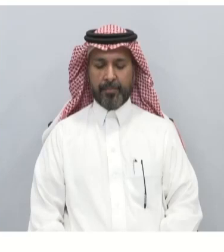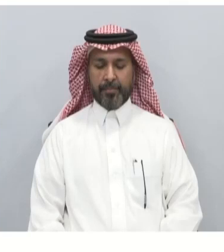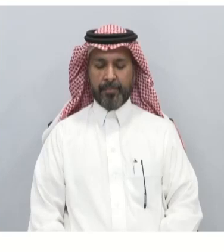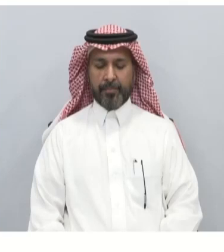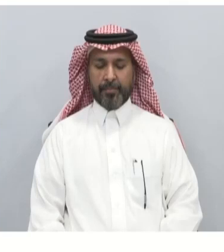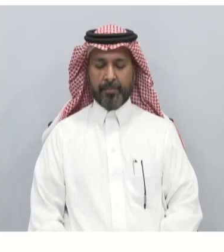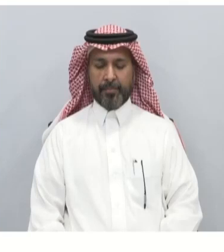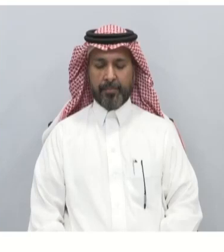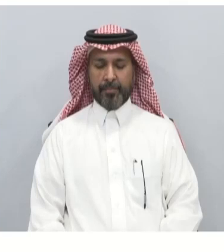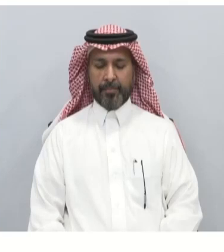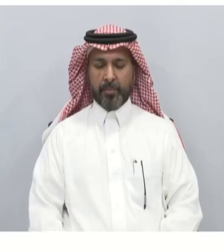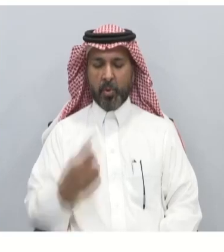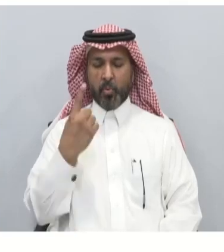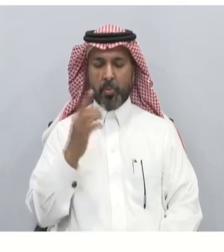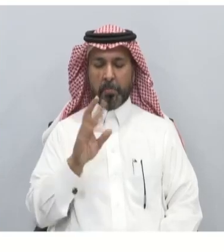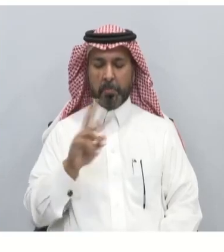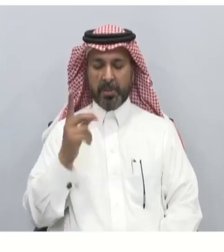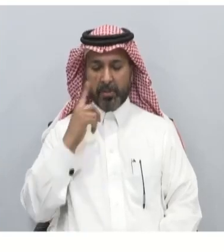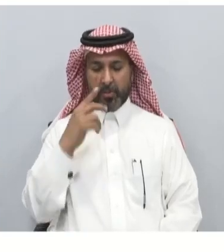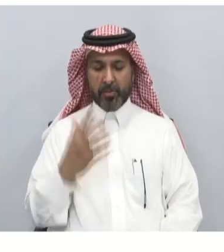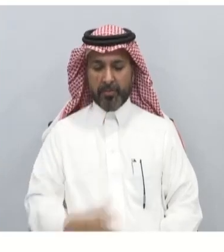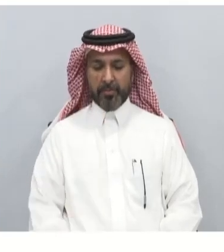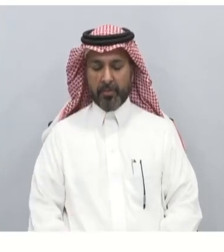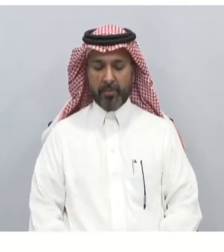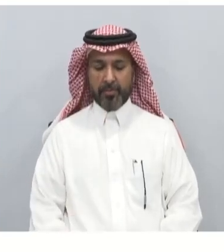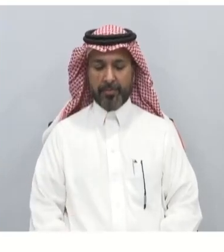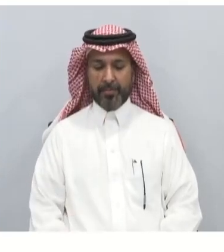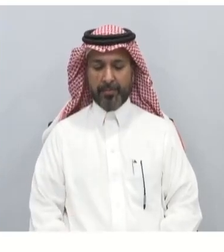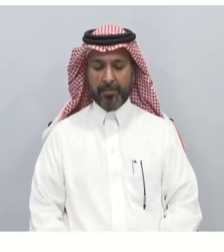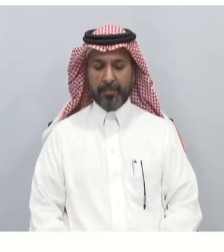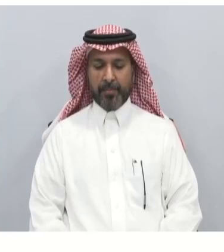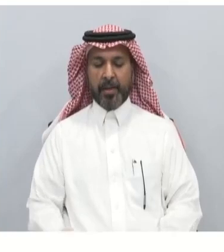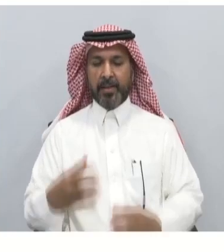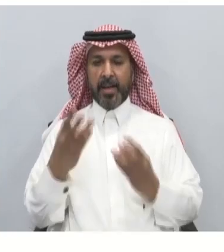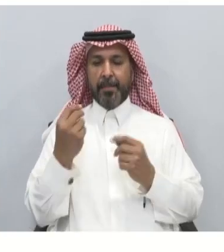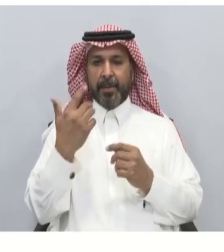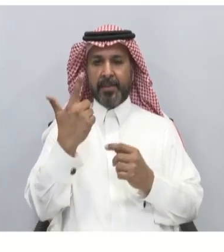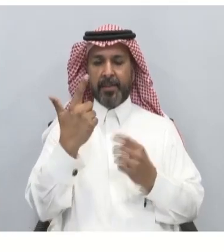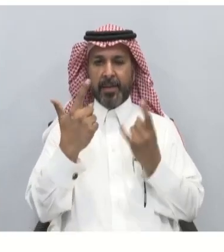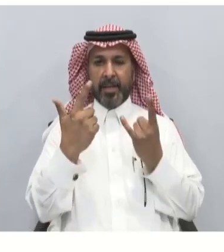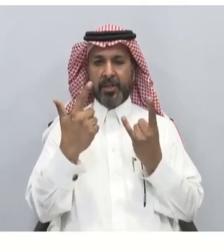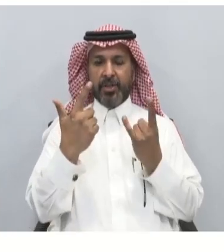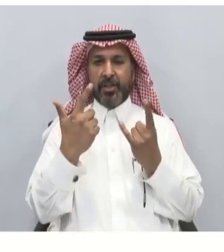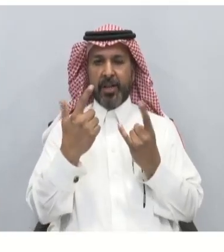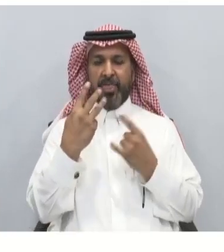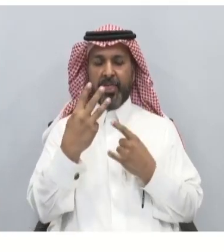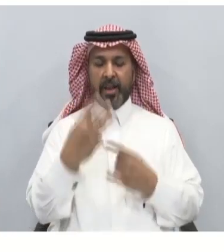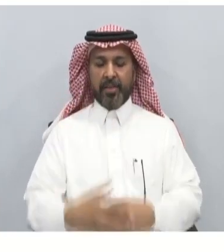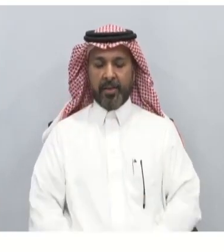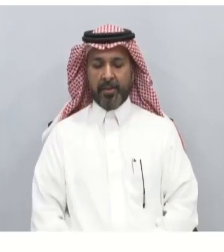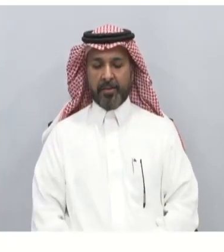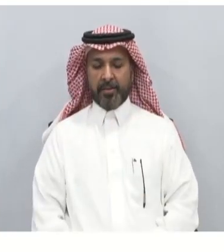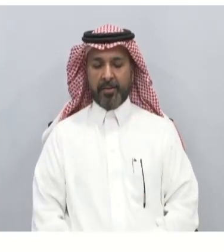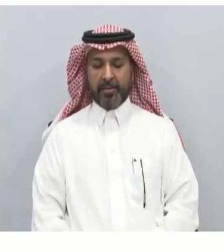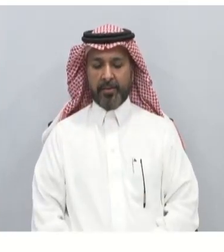نون 1 و 2 و 3 و 4. طيب نأتي الآن نحكم. طبعا هنا 7 أزيد عليها كم يعطي 10؟ أو 10 ناقص 7